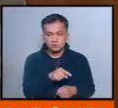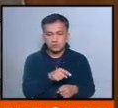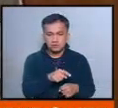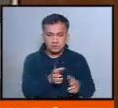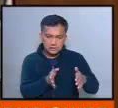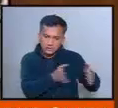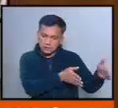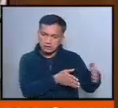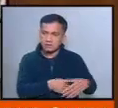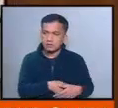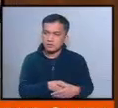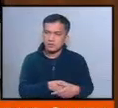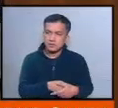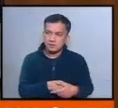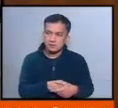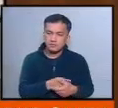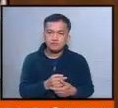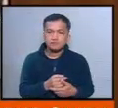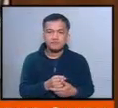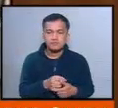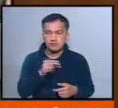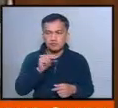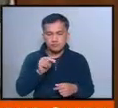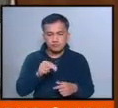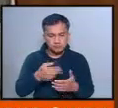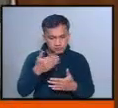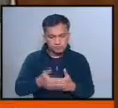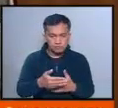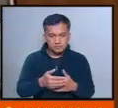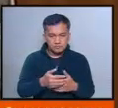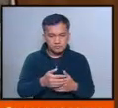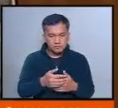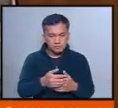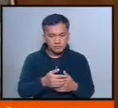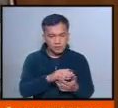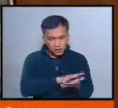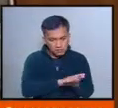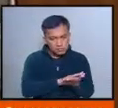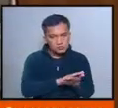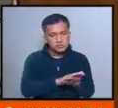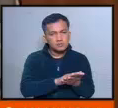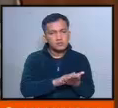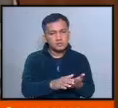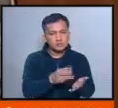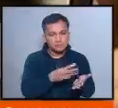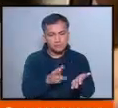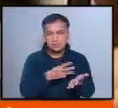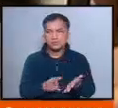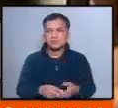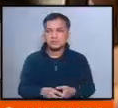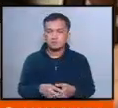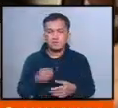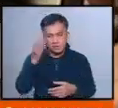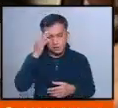Ledgi. Tapos kailangan ayusin nila yung kanilang basura. Alam